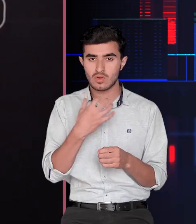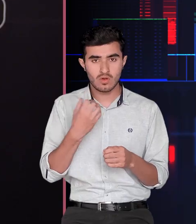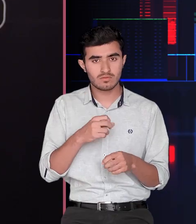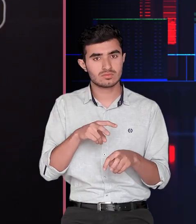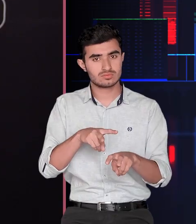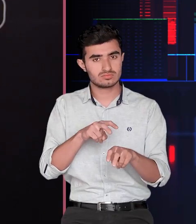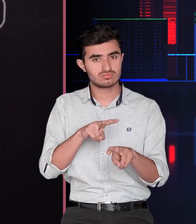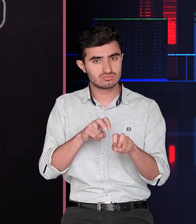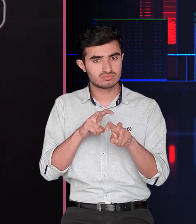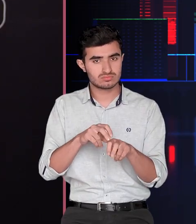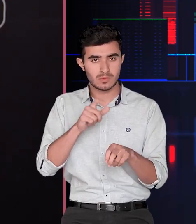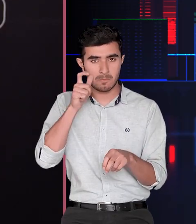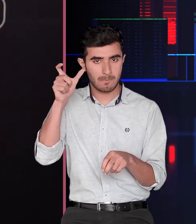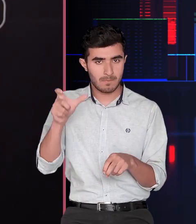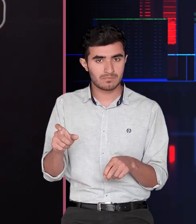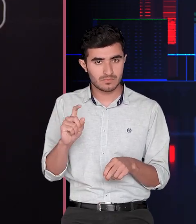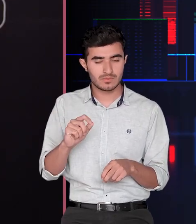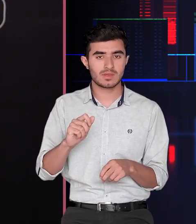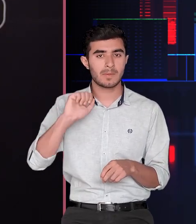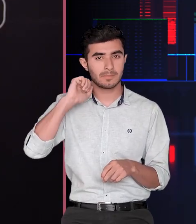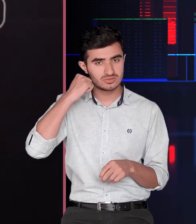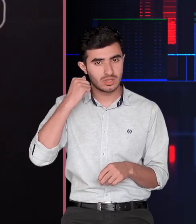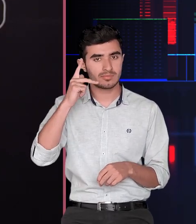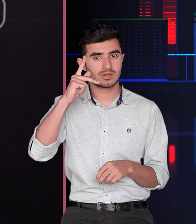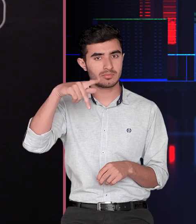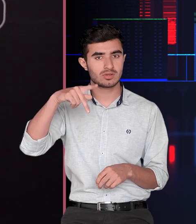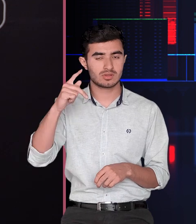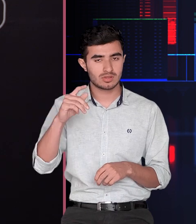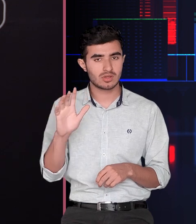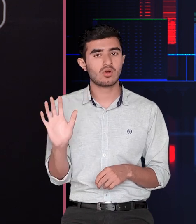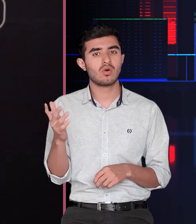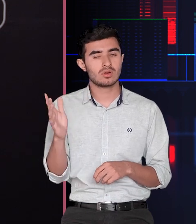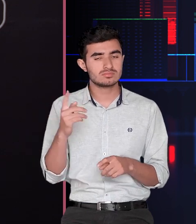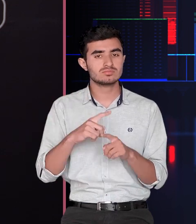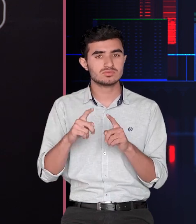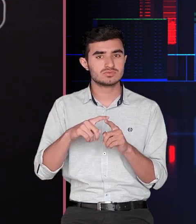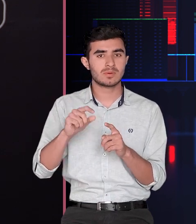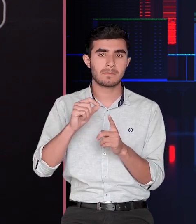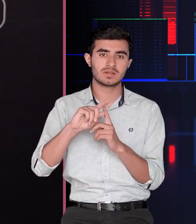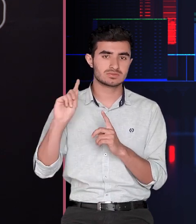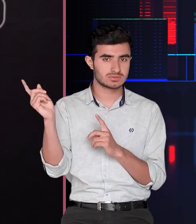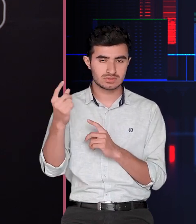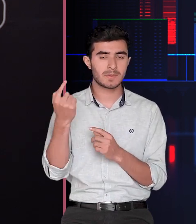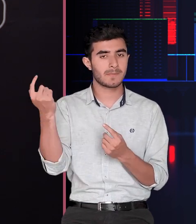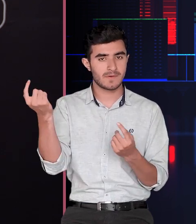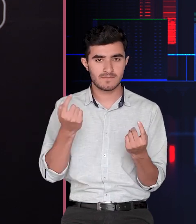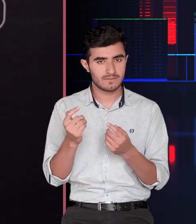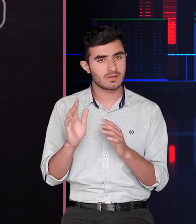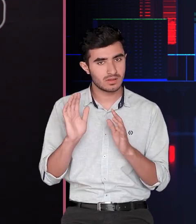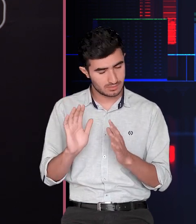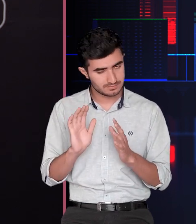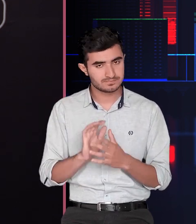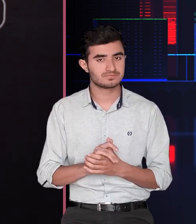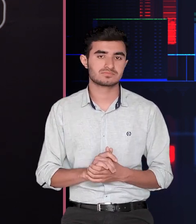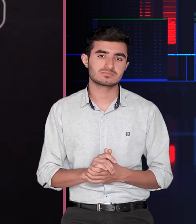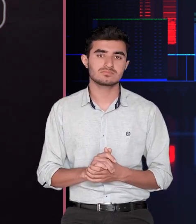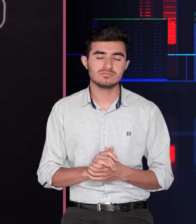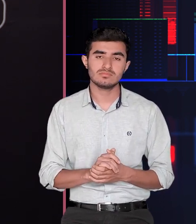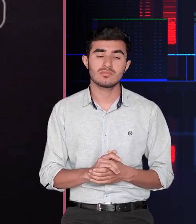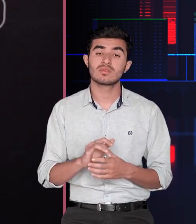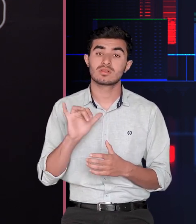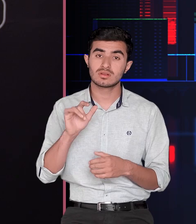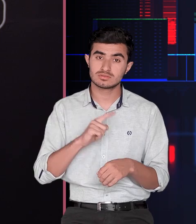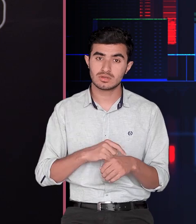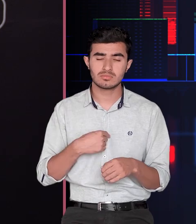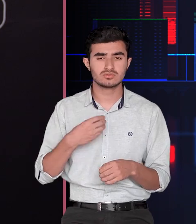एटीट्यूड, विच वाज़ वेरी फैसिनेटिंग। और उस पर खूबसूरत हमारे जो राइडर्स हैं, जवान हैं, जो वो हमारे पंजाब से, KPK